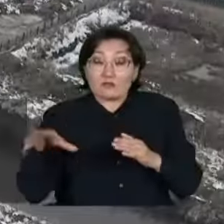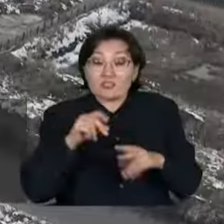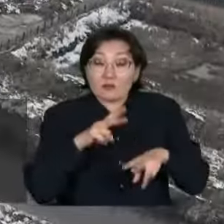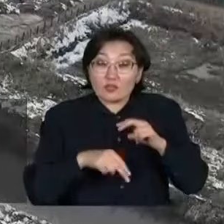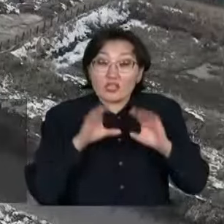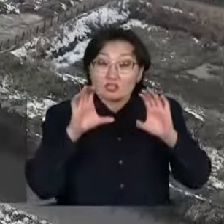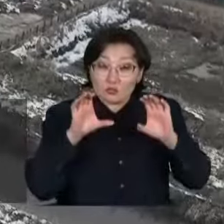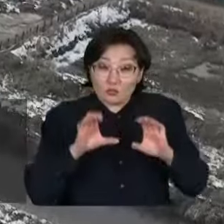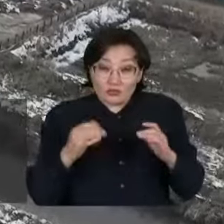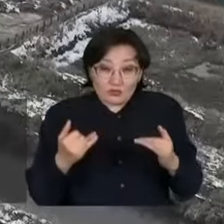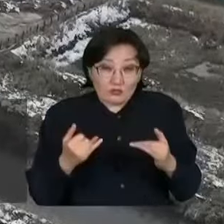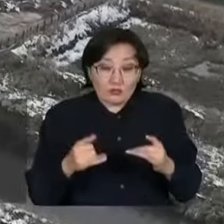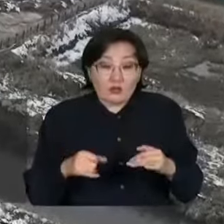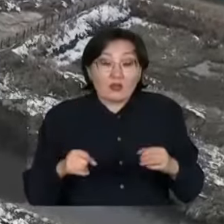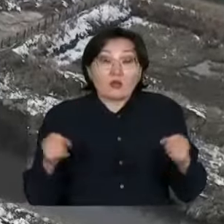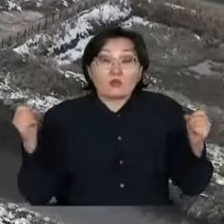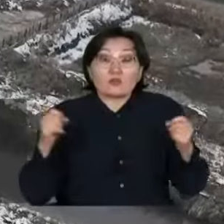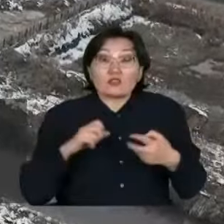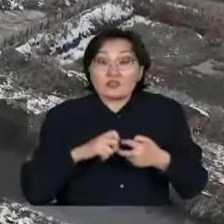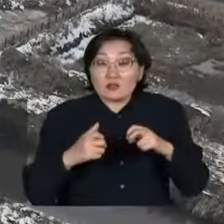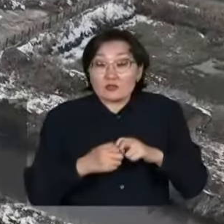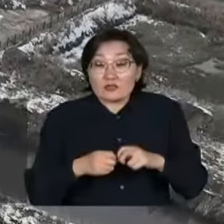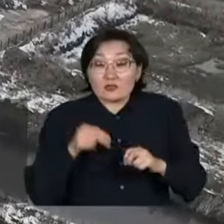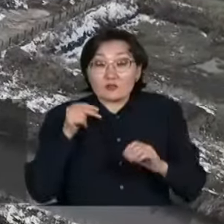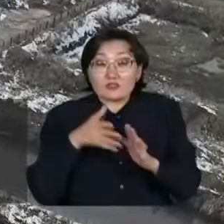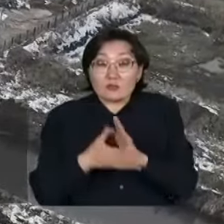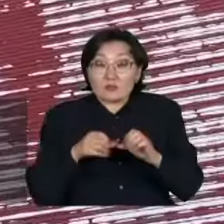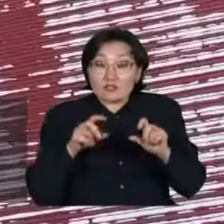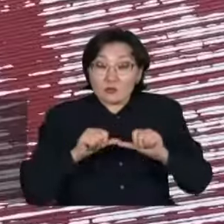построены законно. Теперь разбираться в проблеме будет специальная комиссия с